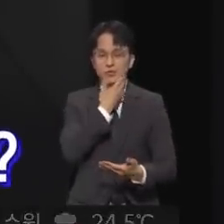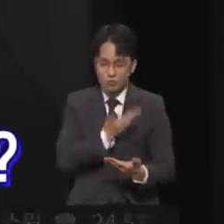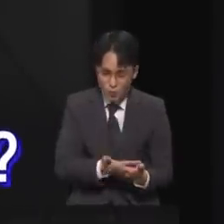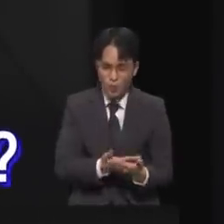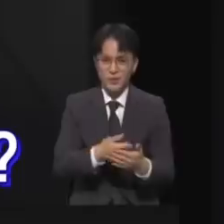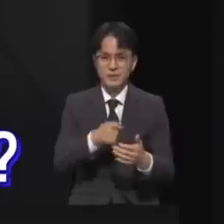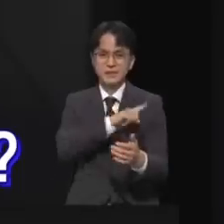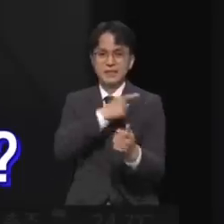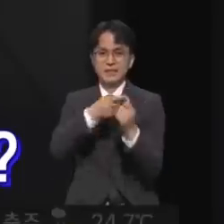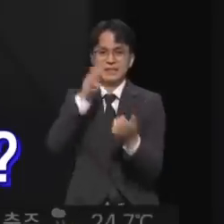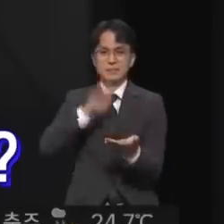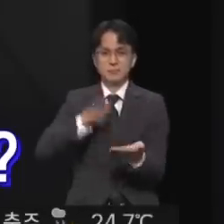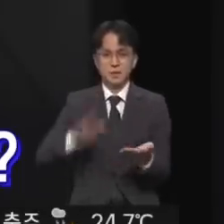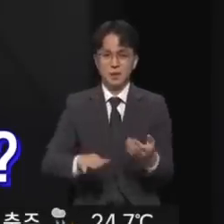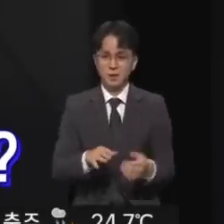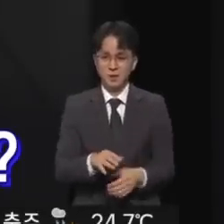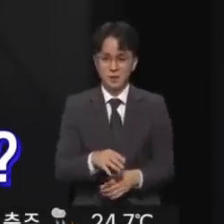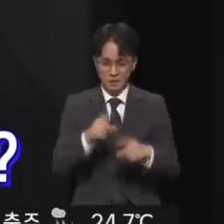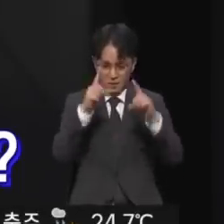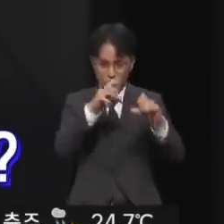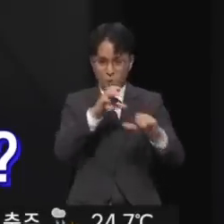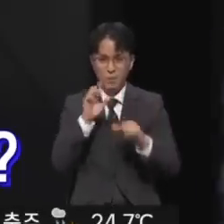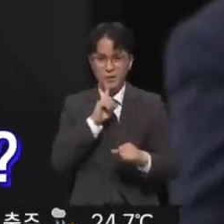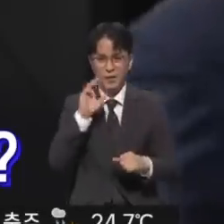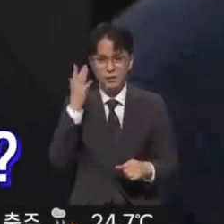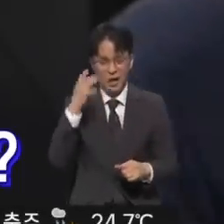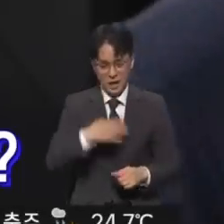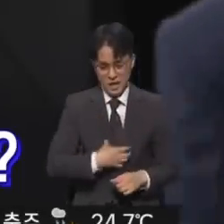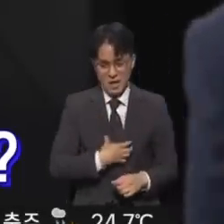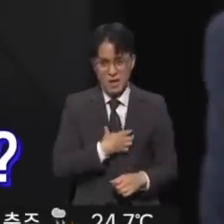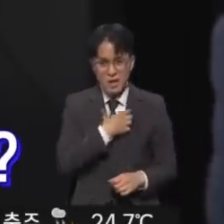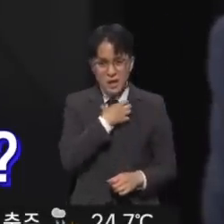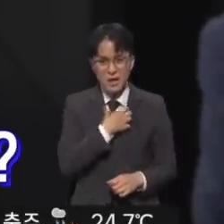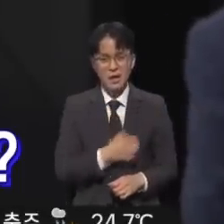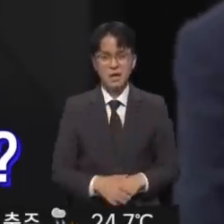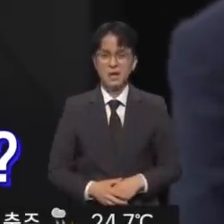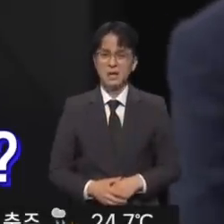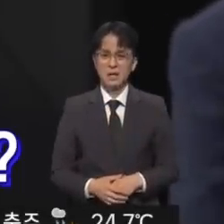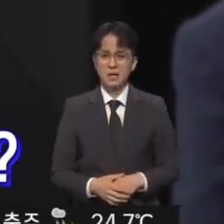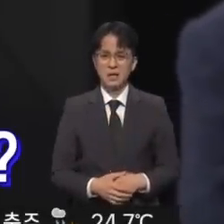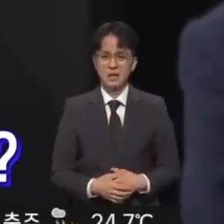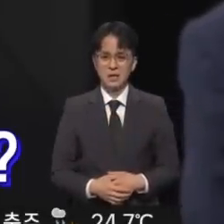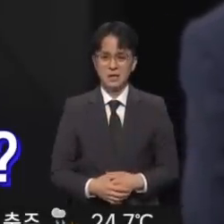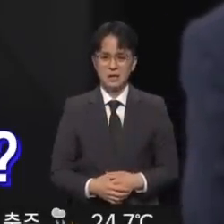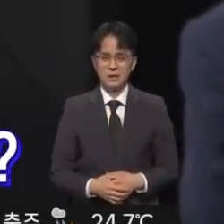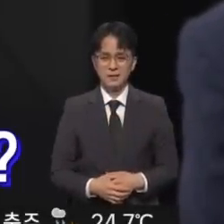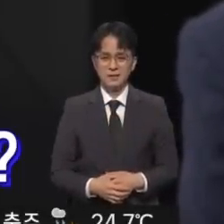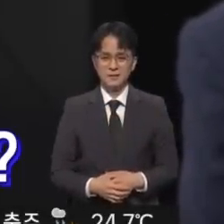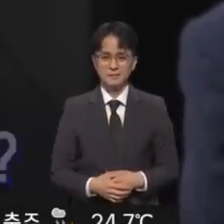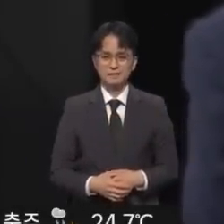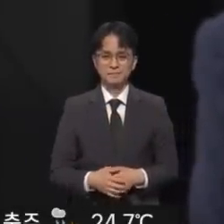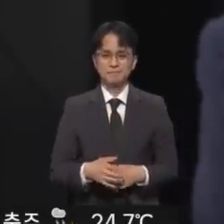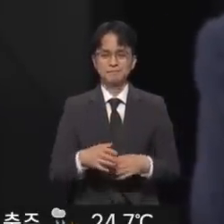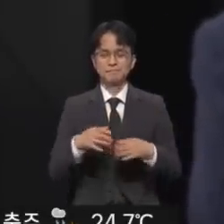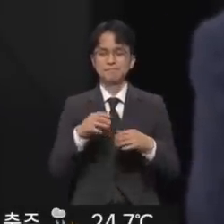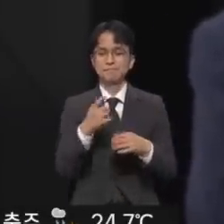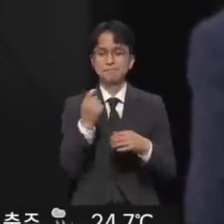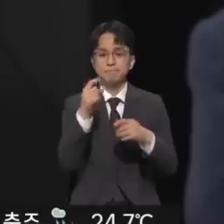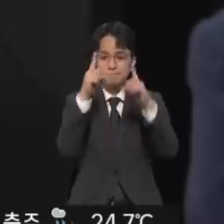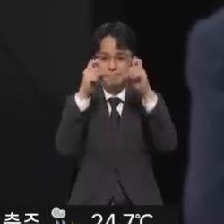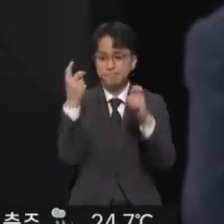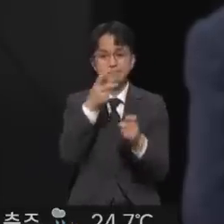이런 정도 수준의 인식 수준 이라는 것은 정말 참 오카 줘 제도다 샴버그 pd 는 총 pd 는 그래픽을 좀 보여